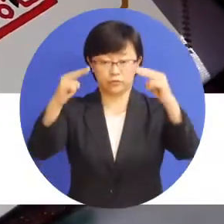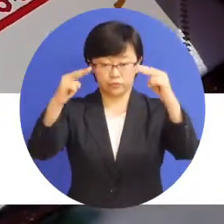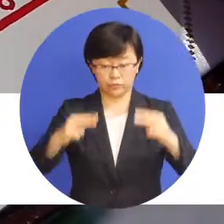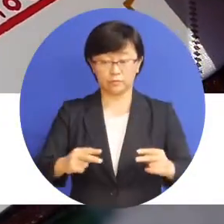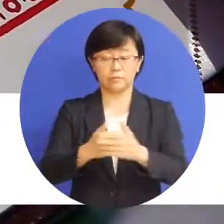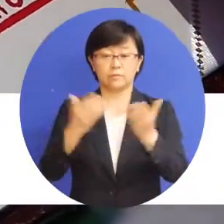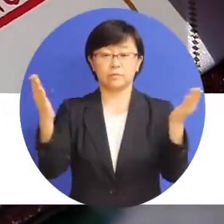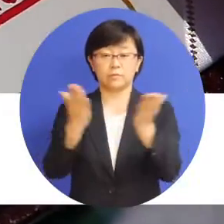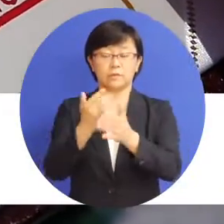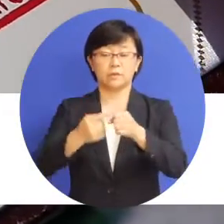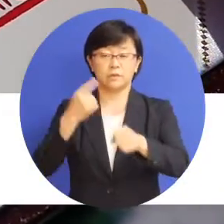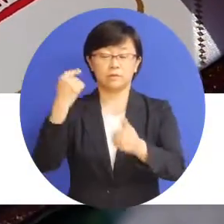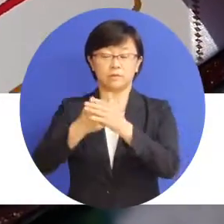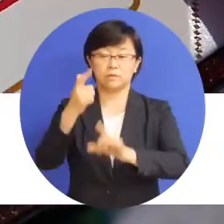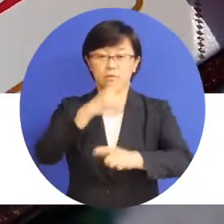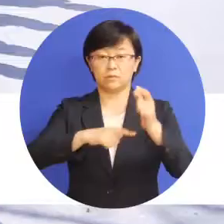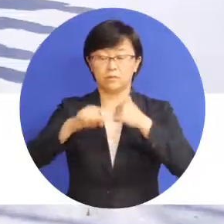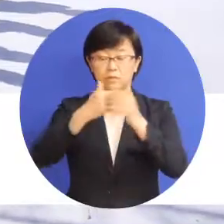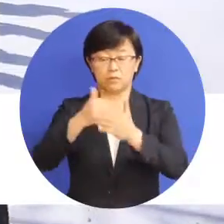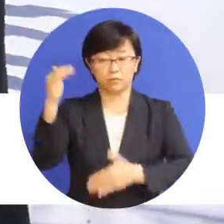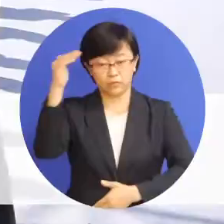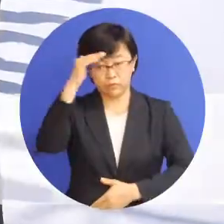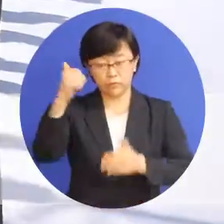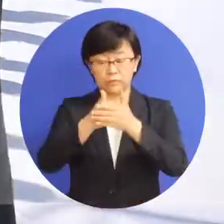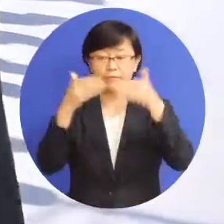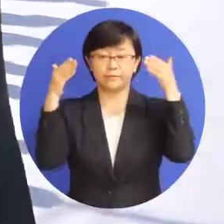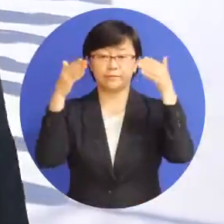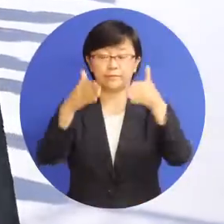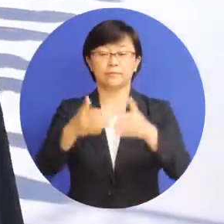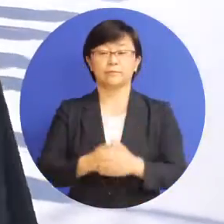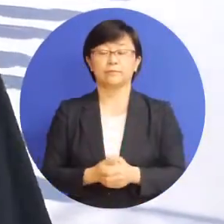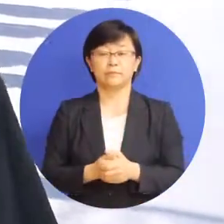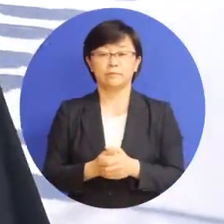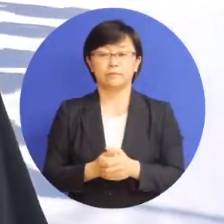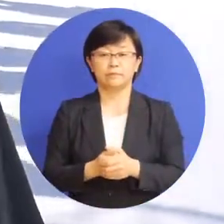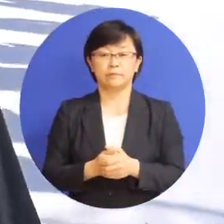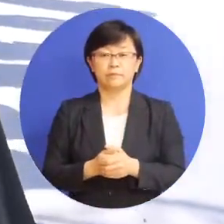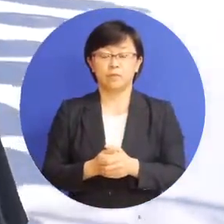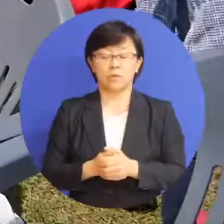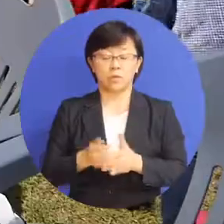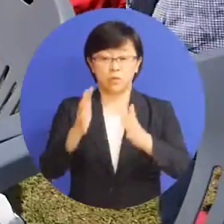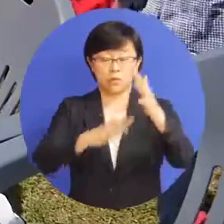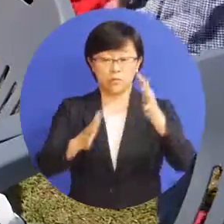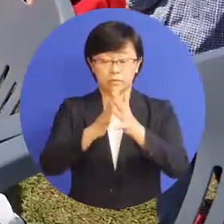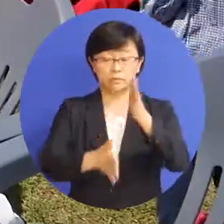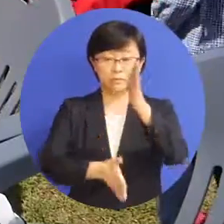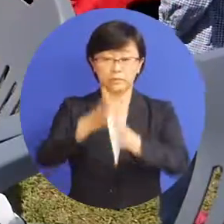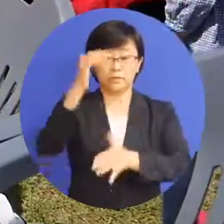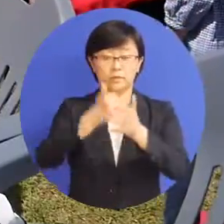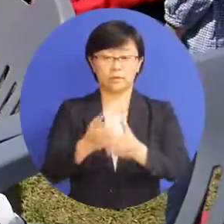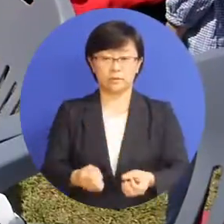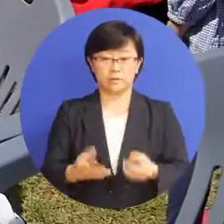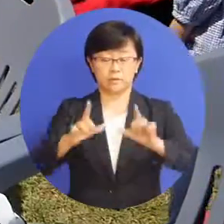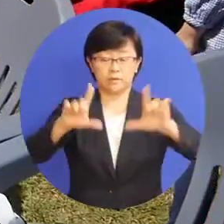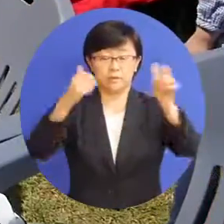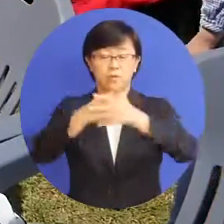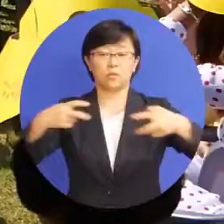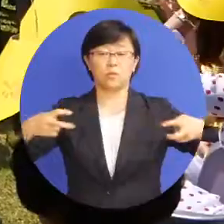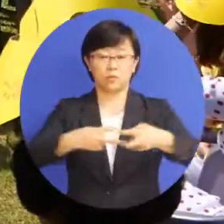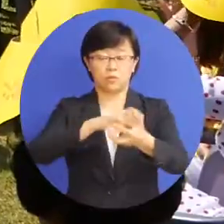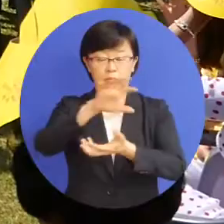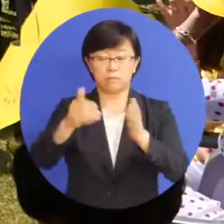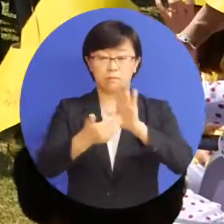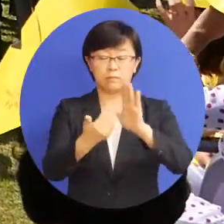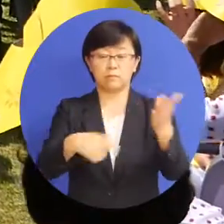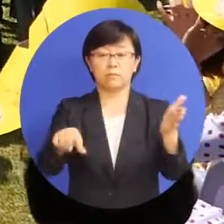맞춰 지난해보다 더욱 알찬 볼거리로 눈길을 끌었습니다. 한편 공주시는 행사 당일 교통 혼잡을 방지하기